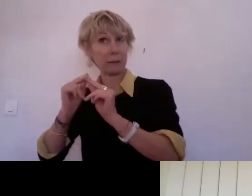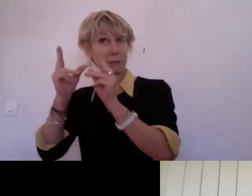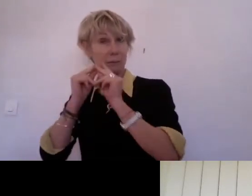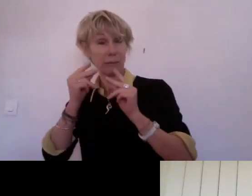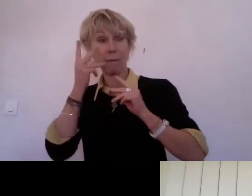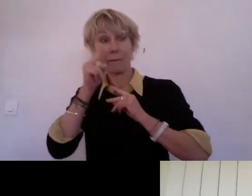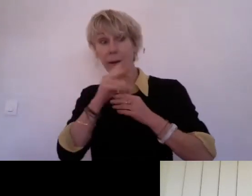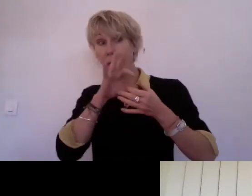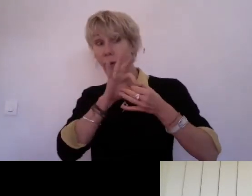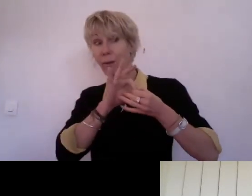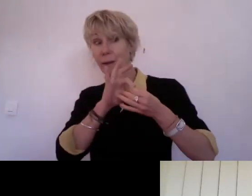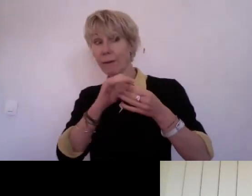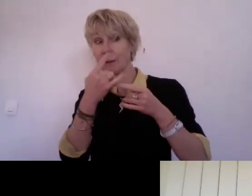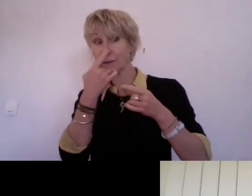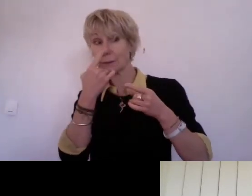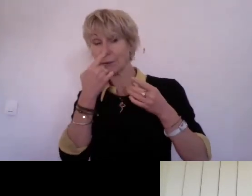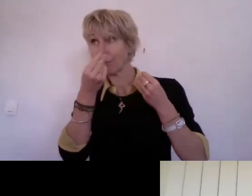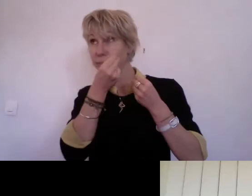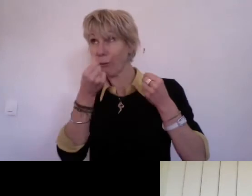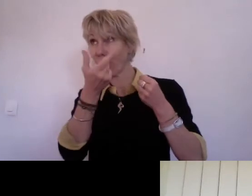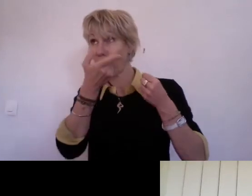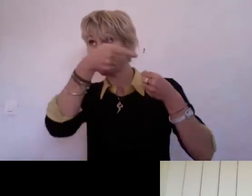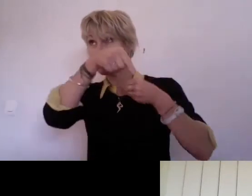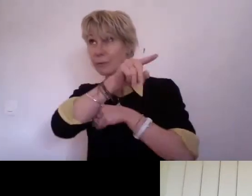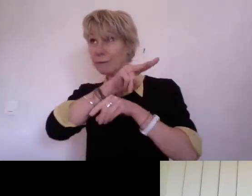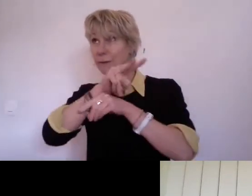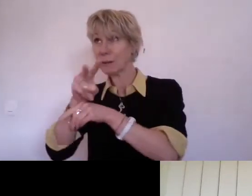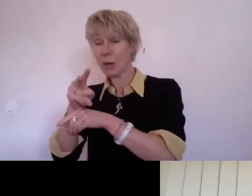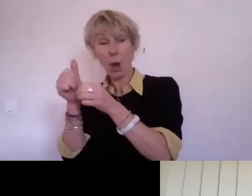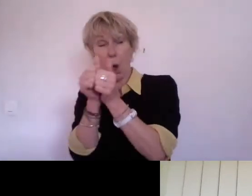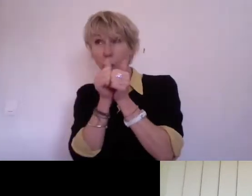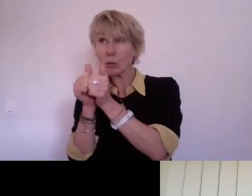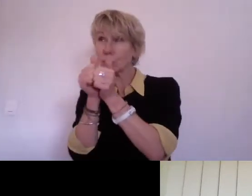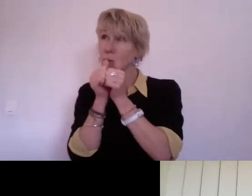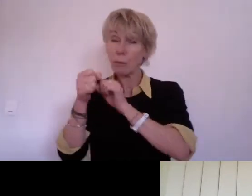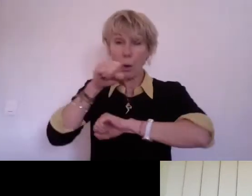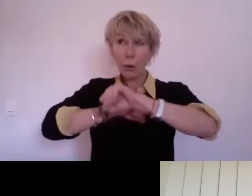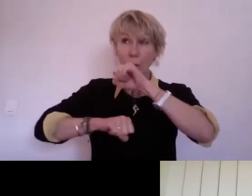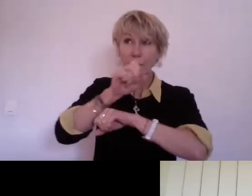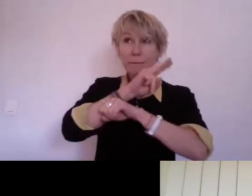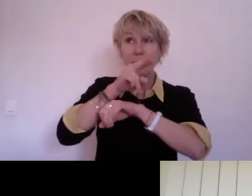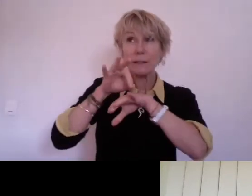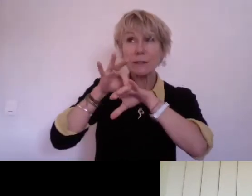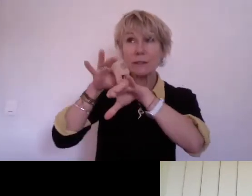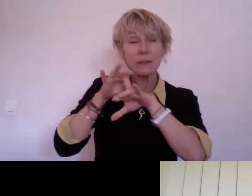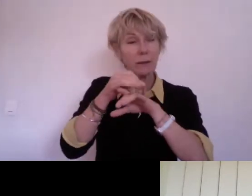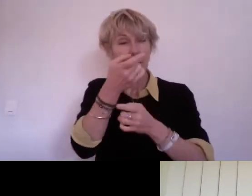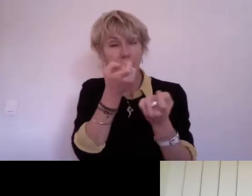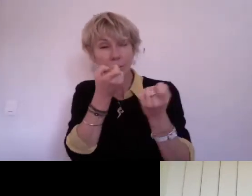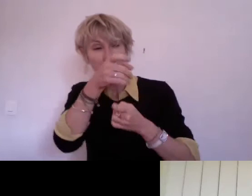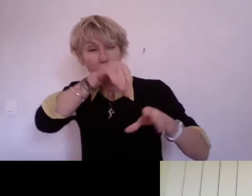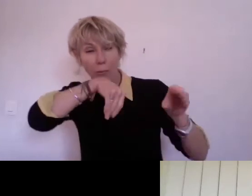visiteurs. Nous construisons ensemble cette visite guidée en partant donc des ressentis, des émotions,